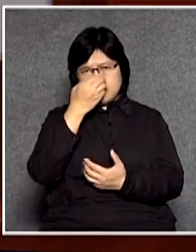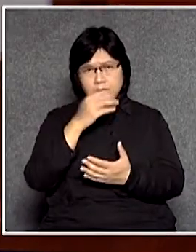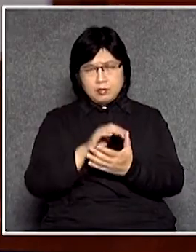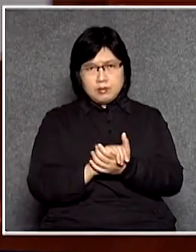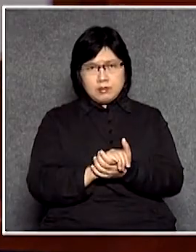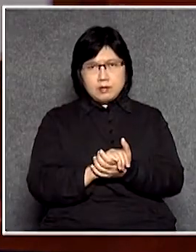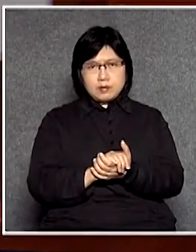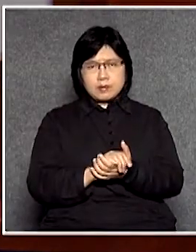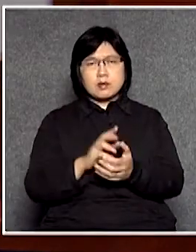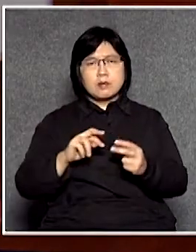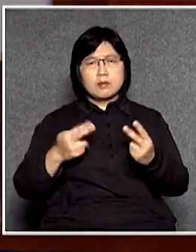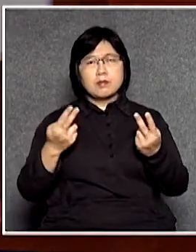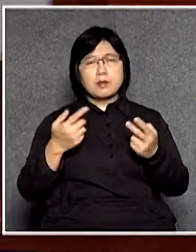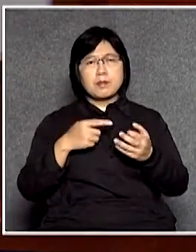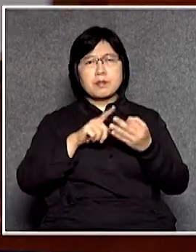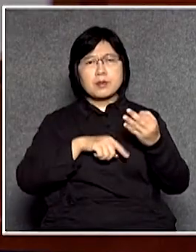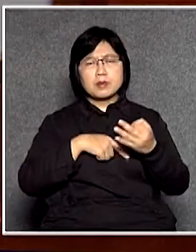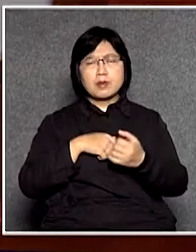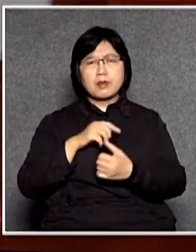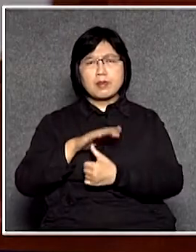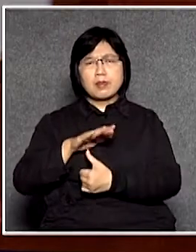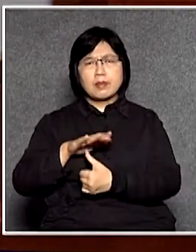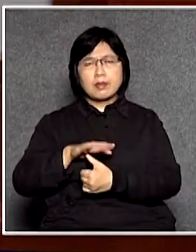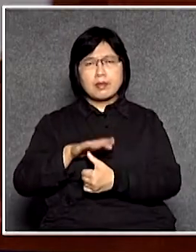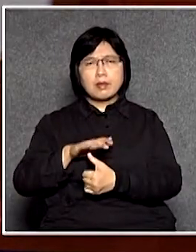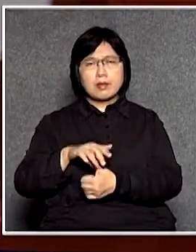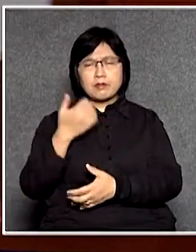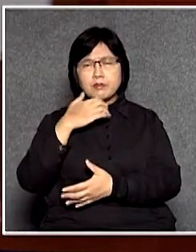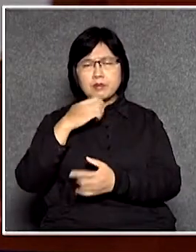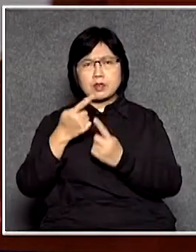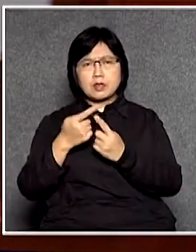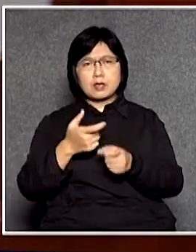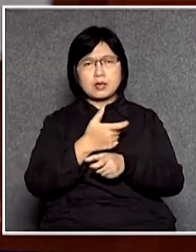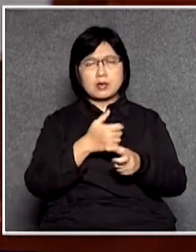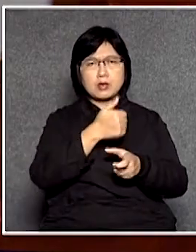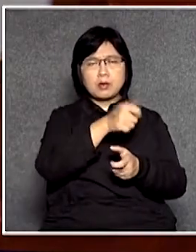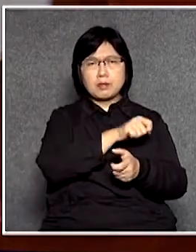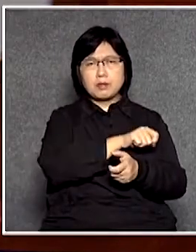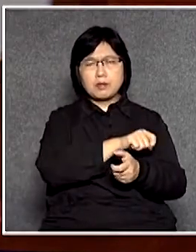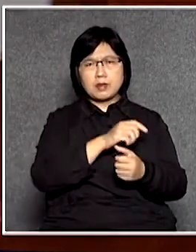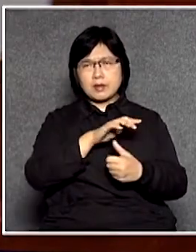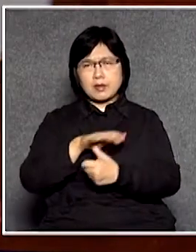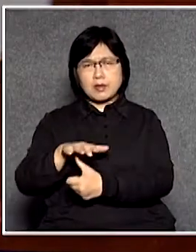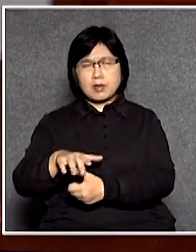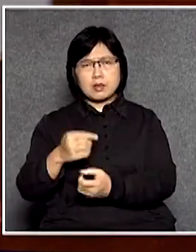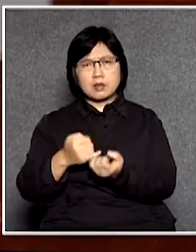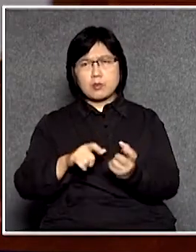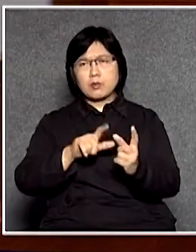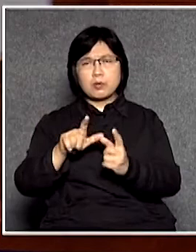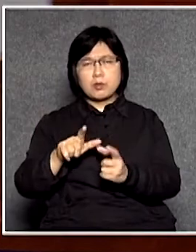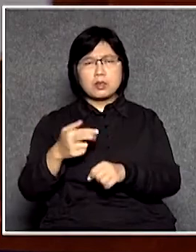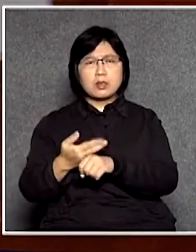是一个藉着发展之名劳役人民，经济繁荣压倒生活质素的地方。去年有一首流行